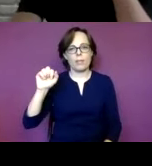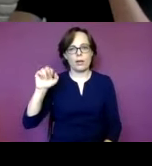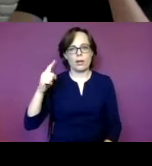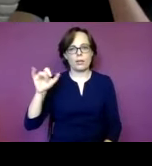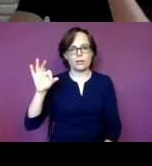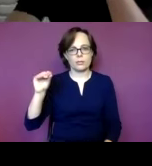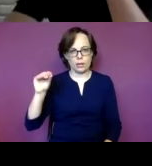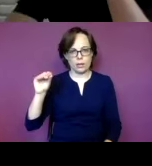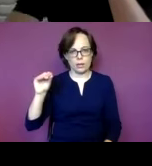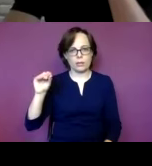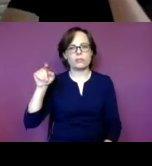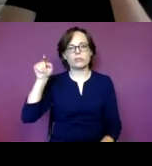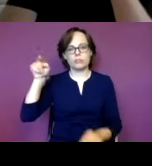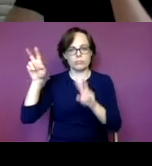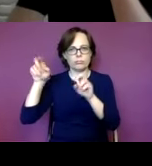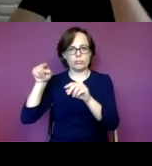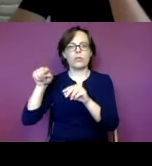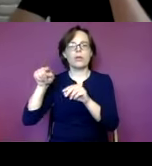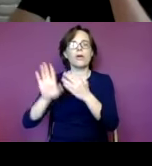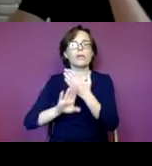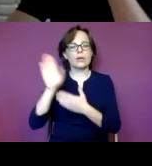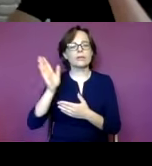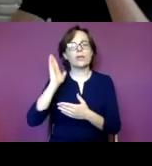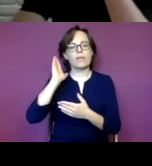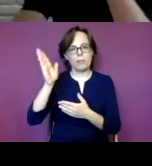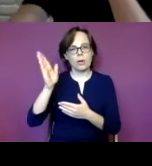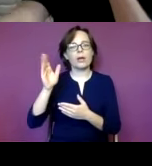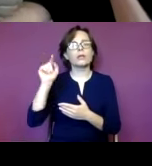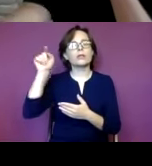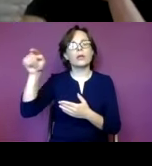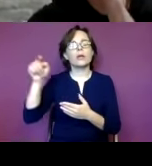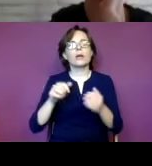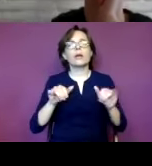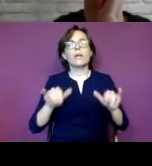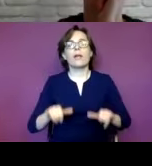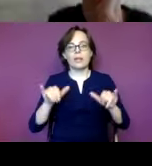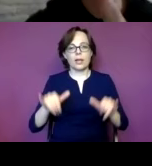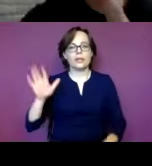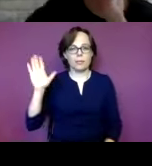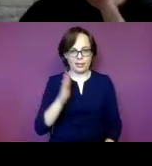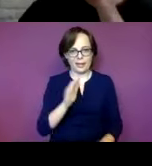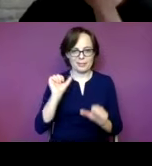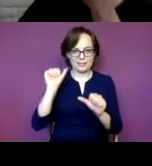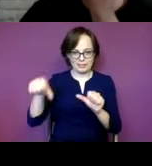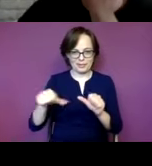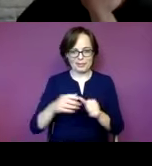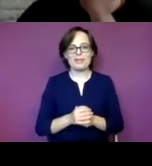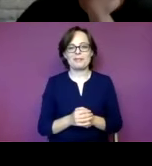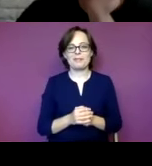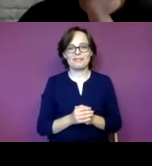która będzie pokazywana na Biennale w Wenecji w przyszłym roku, jak się dowiedzieliśmy ostatnio,